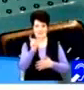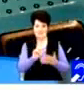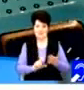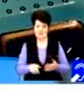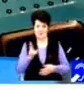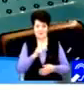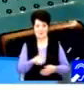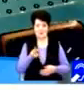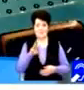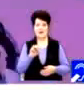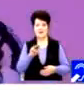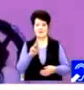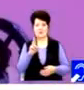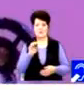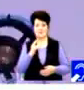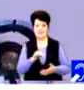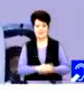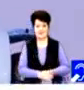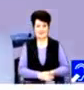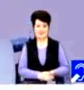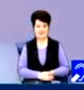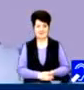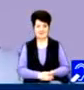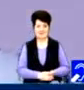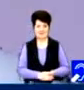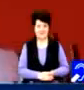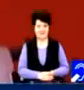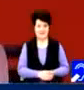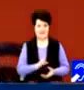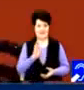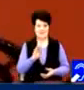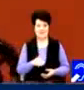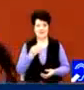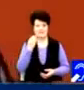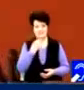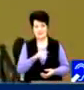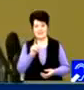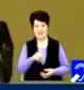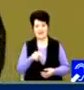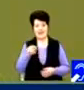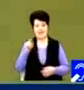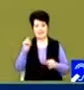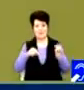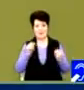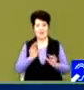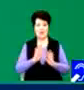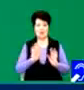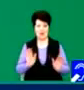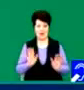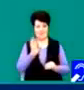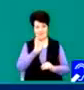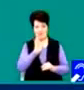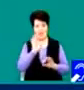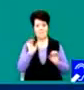Dumitru matcovich mai e regină decât floarea doar femeie